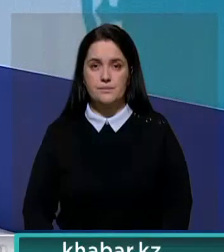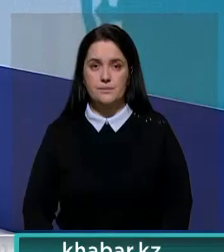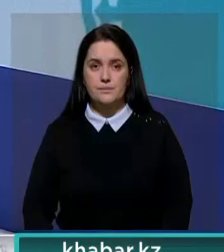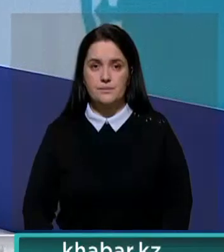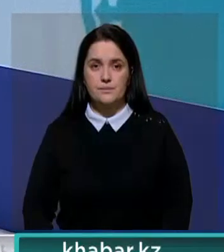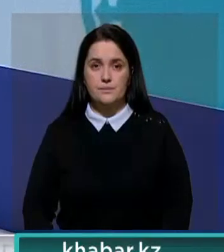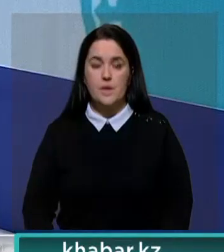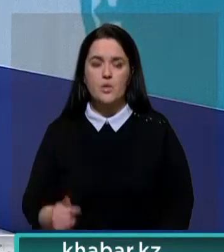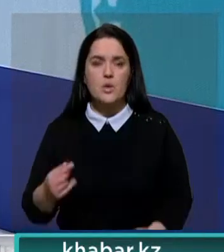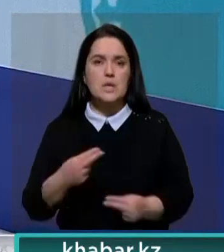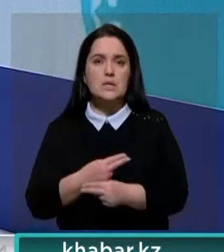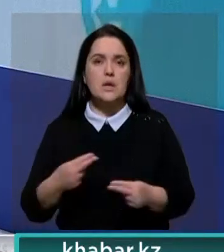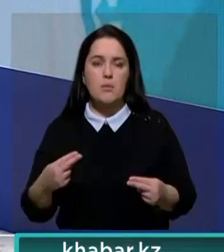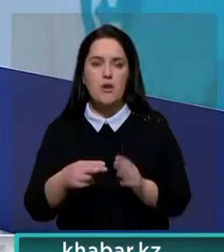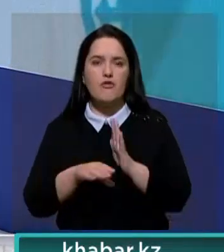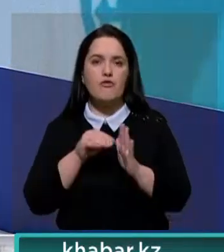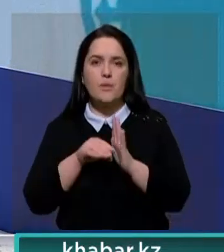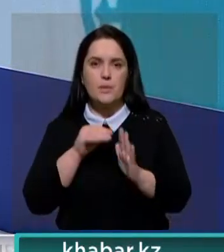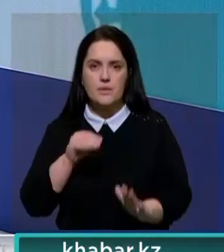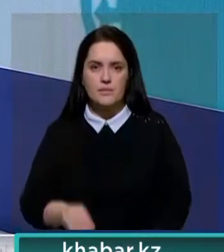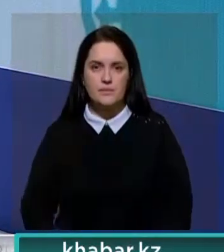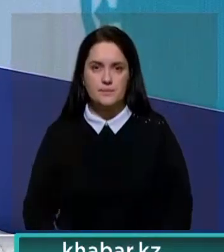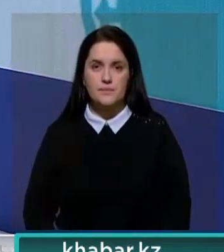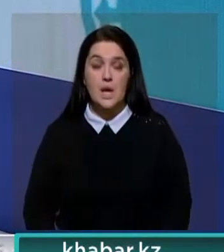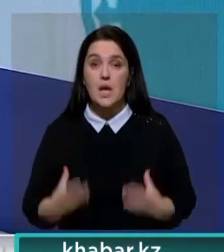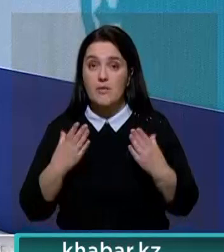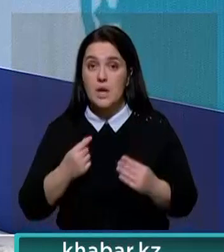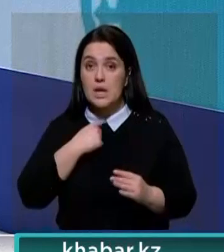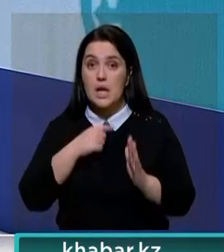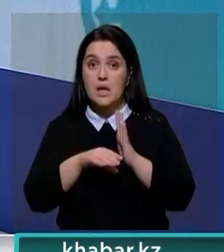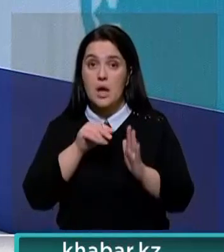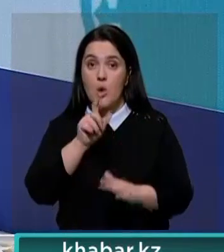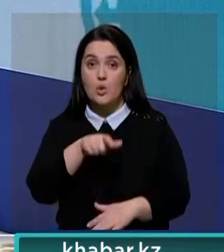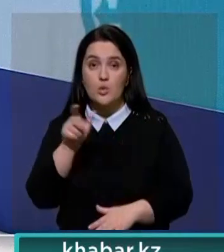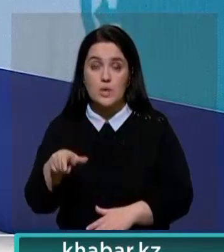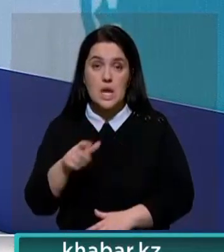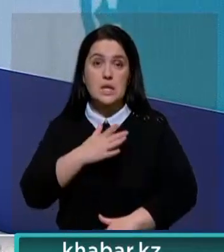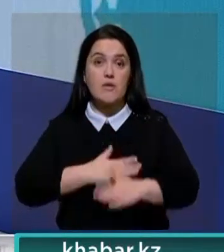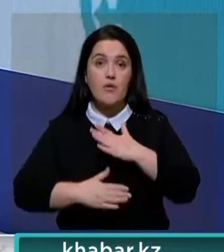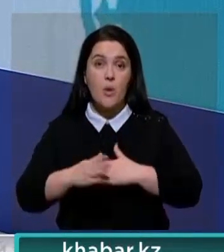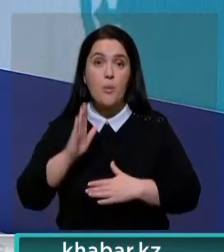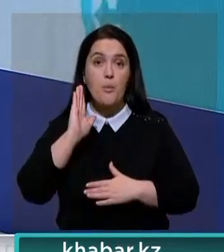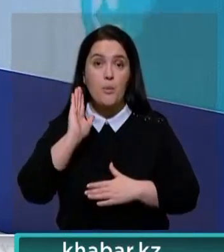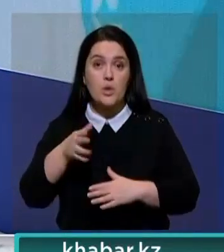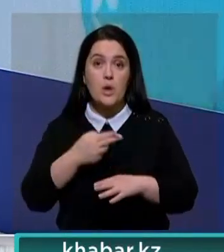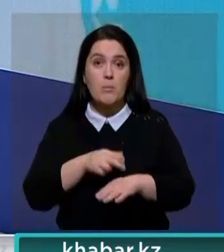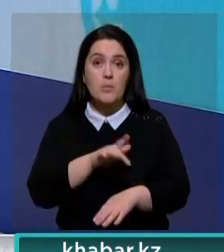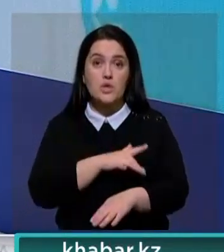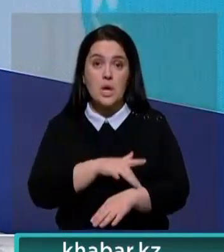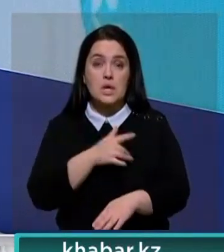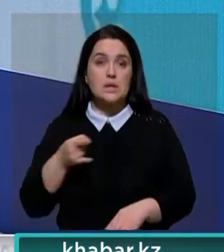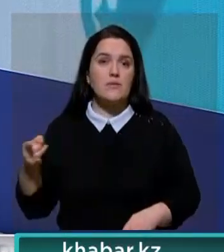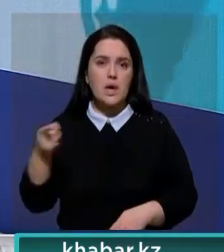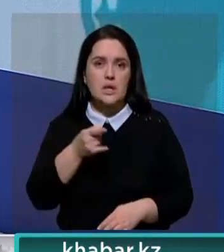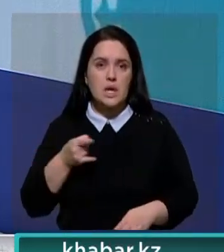А теперь к теме предстоящих выборов. В день голосования людей с ограниченными возможностями будет